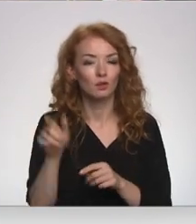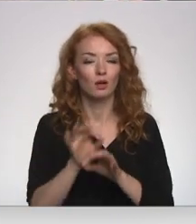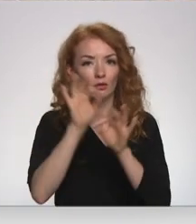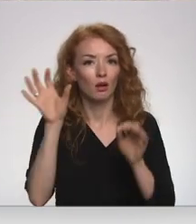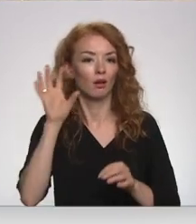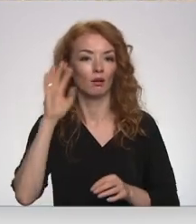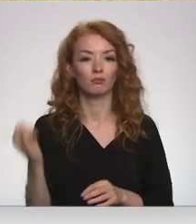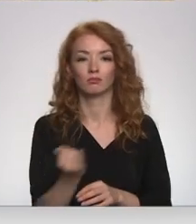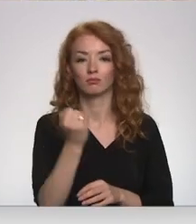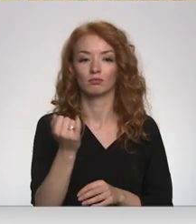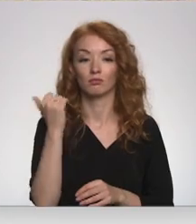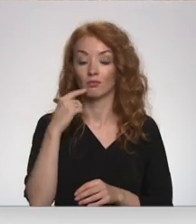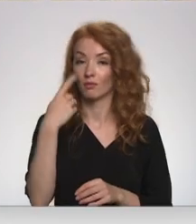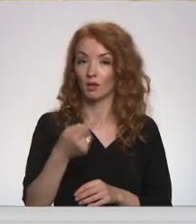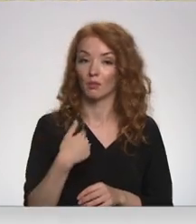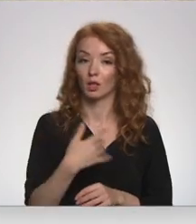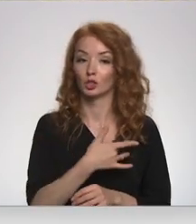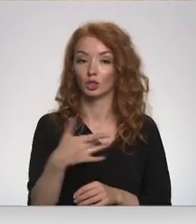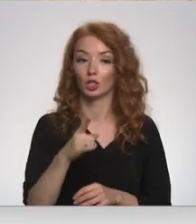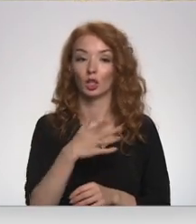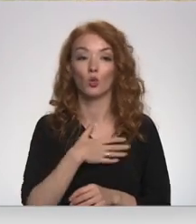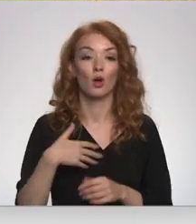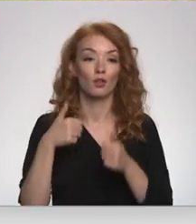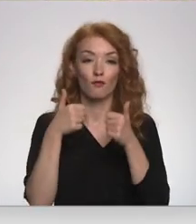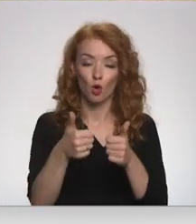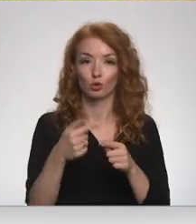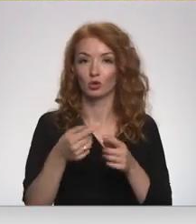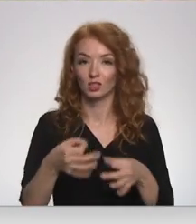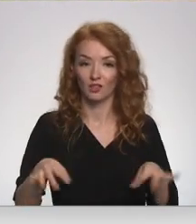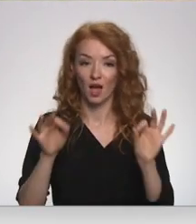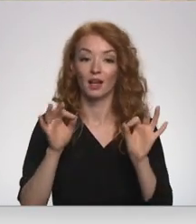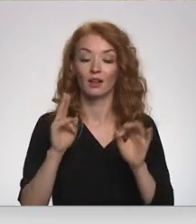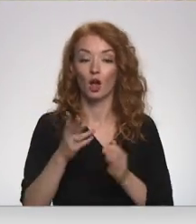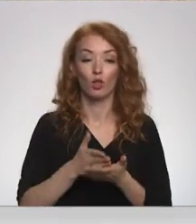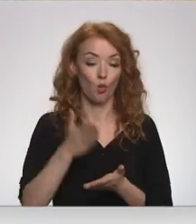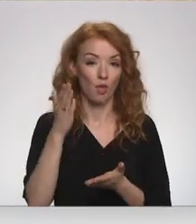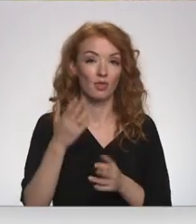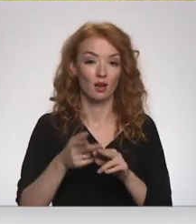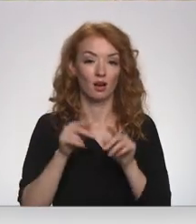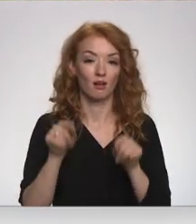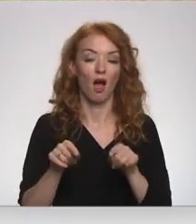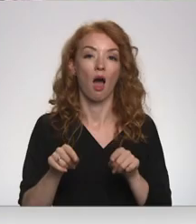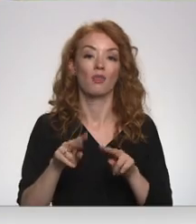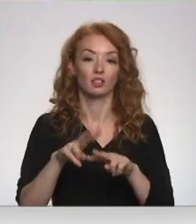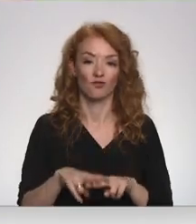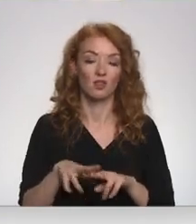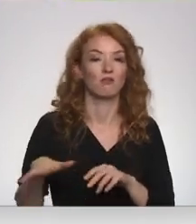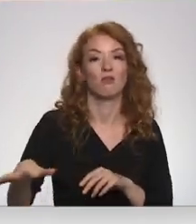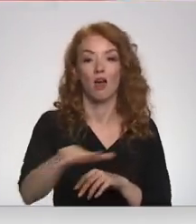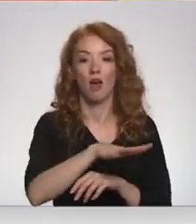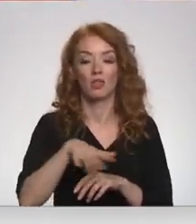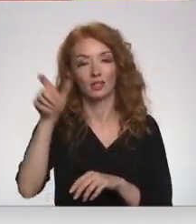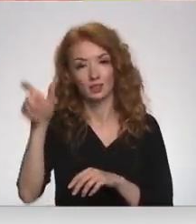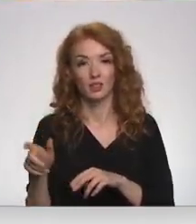interesēties. Nu, man liekas, ka ir ļoti forši un arī ļoti svarīgi, kad notiek tādas lietas lokāli, kur cilvēki